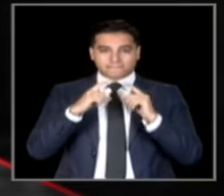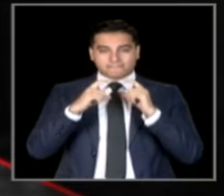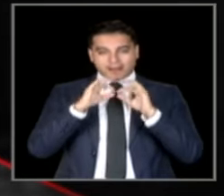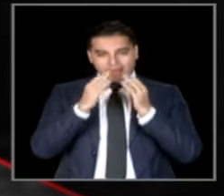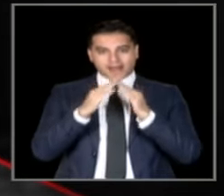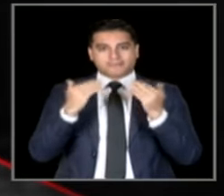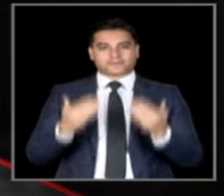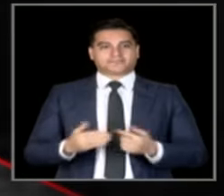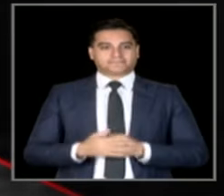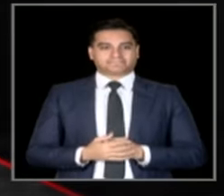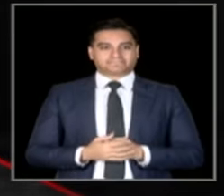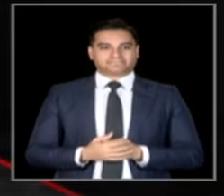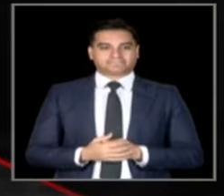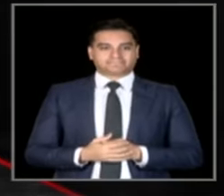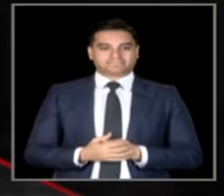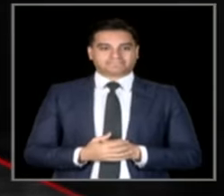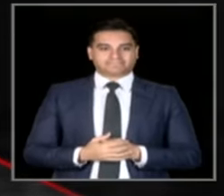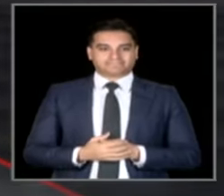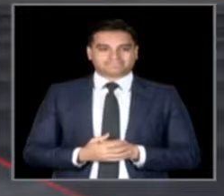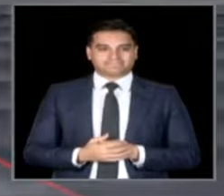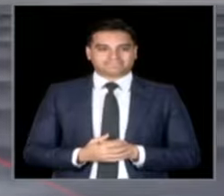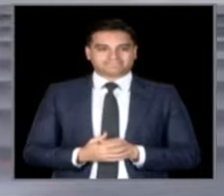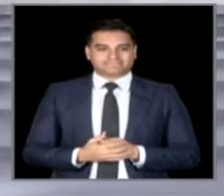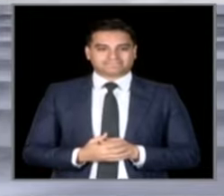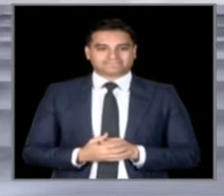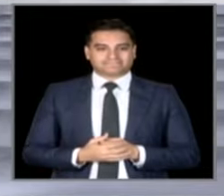المصري، بنك أهل مصر.